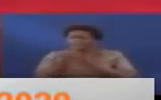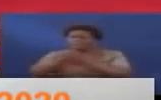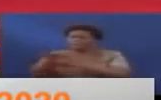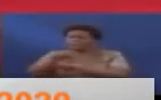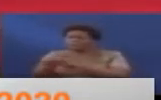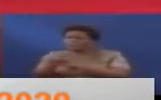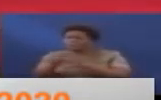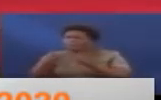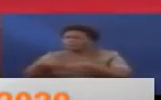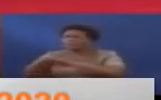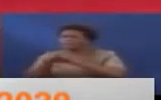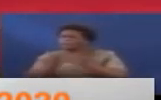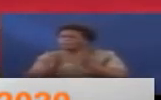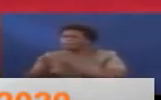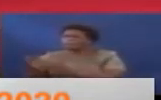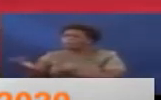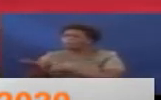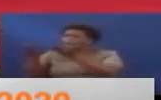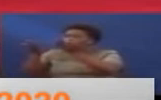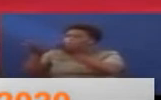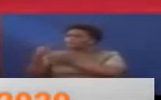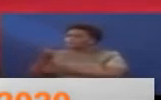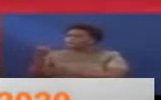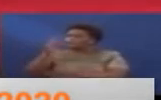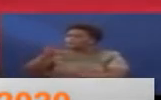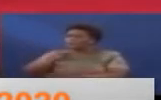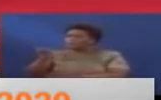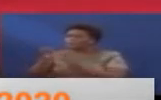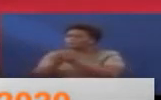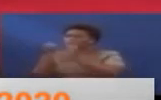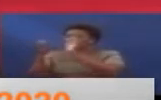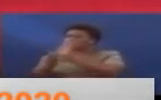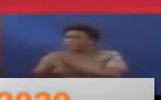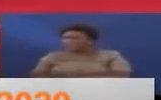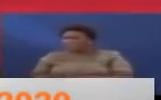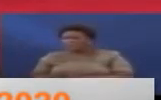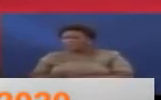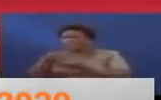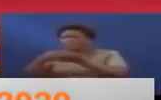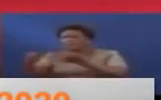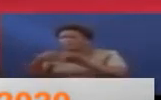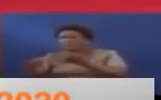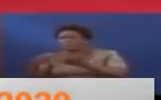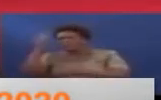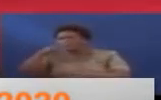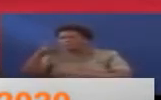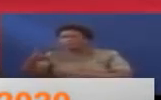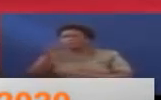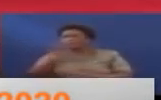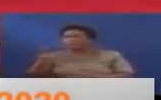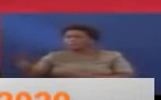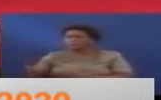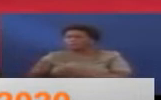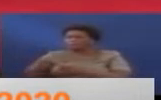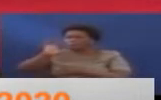mpango wa maendeleo wa taifa wa mwaka 2018-19 na kuainisha maeneo ya vipaumbele kwa mwaka